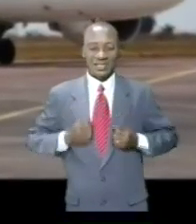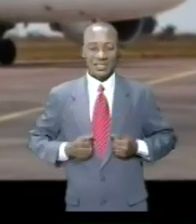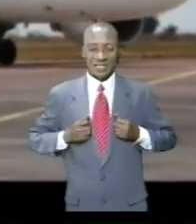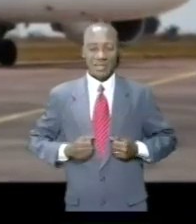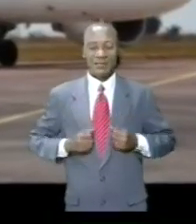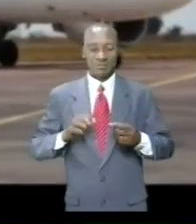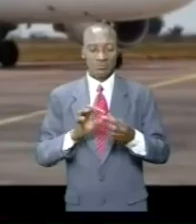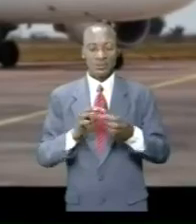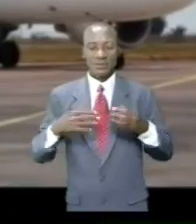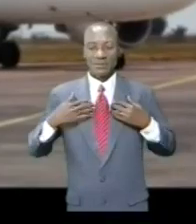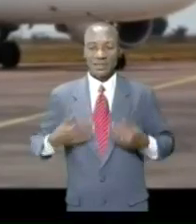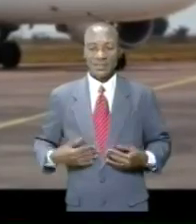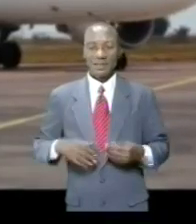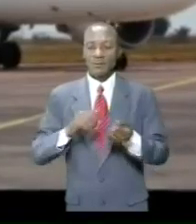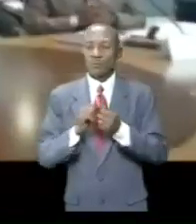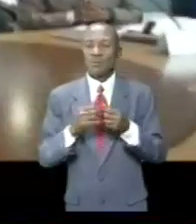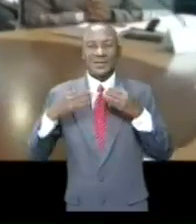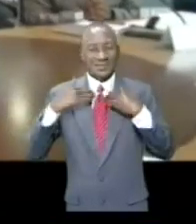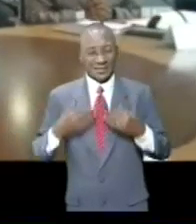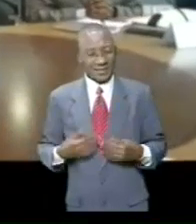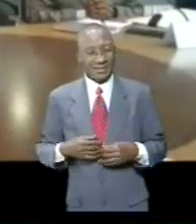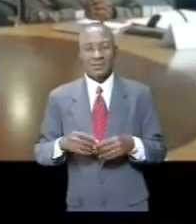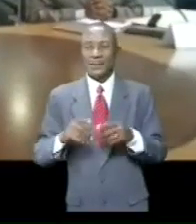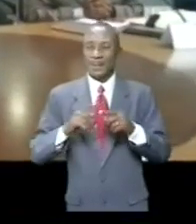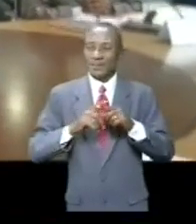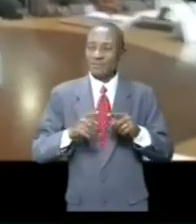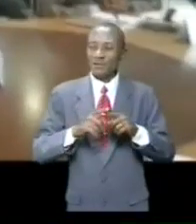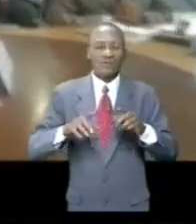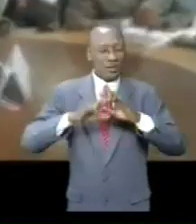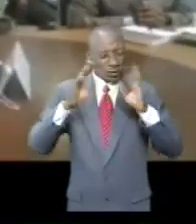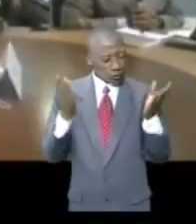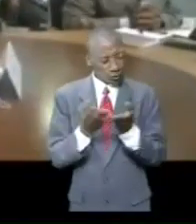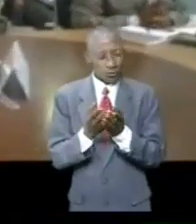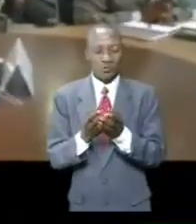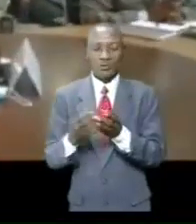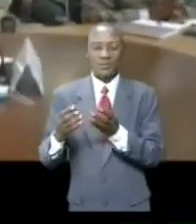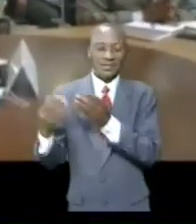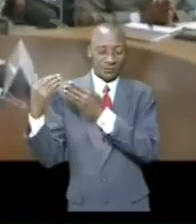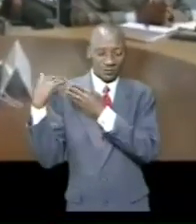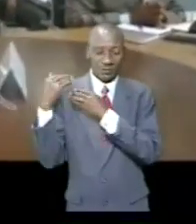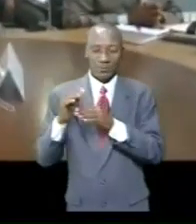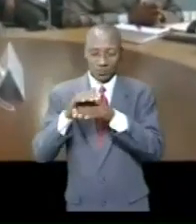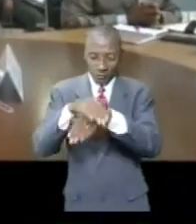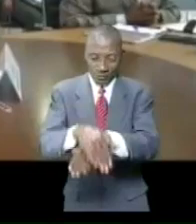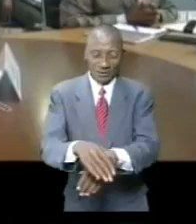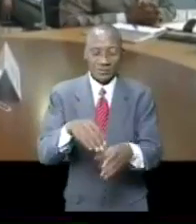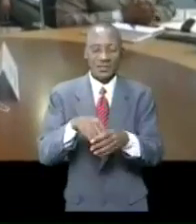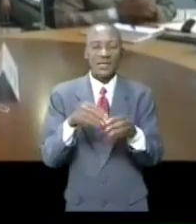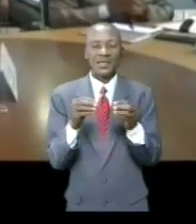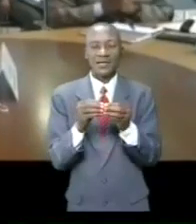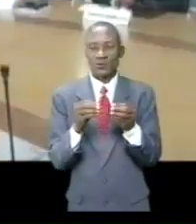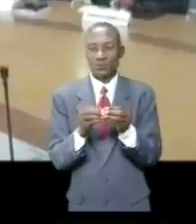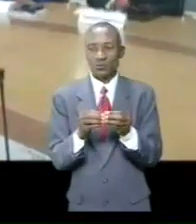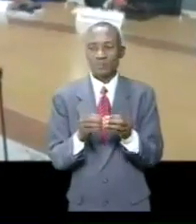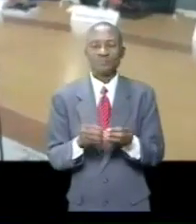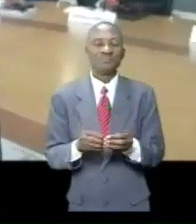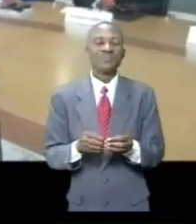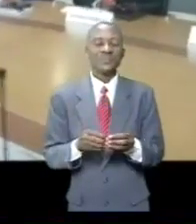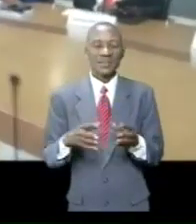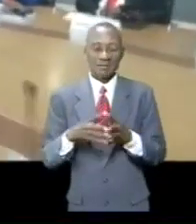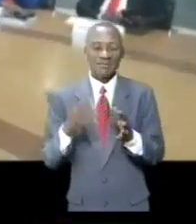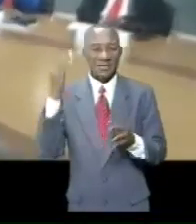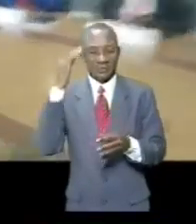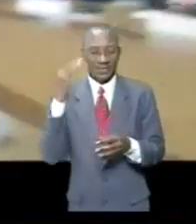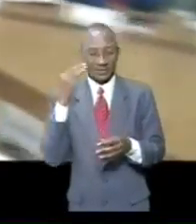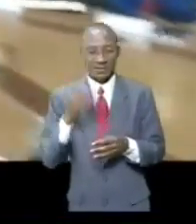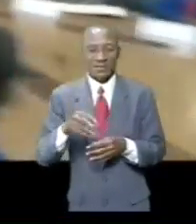de services ou sociétés d'aviation ayant pris part à cette séance de travail, laquelle a accouché d'un train de mesures que la